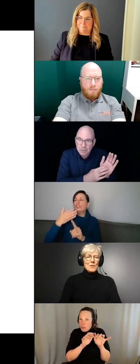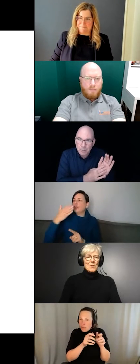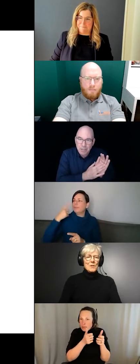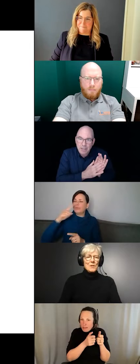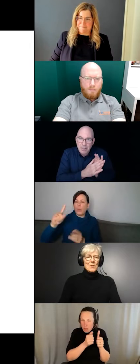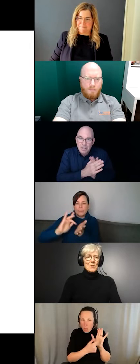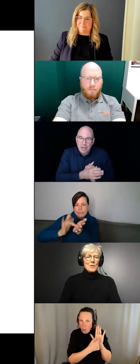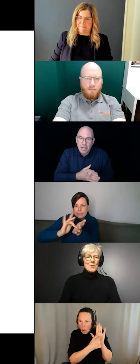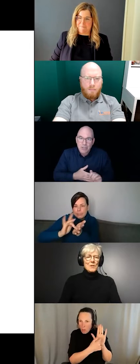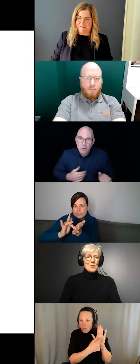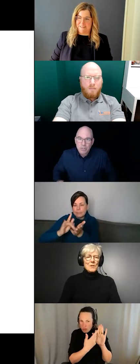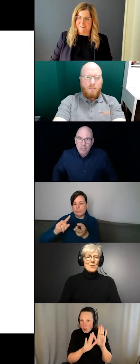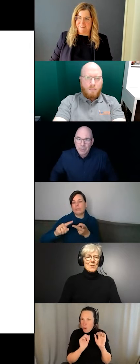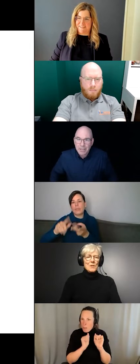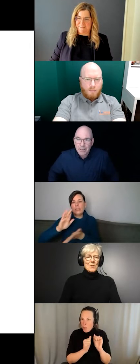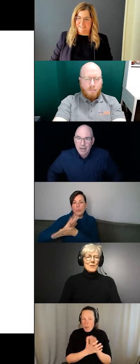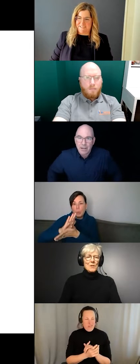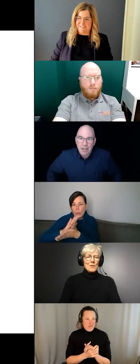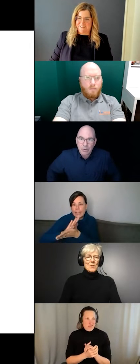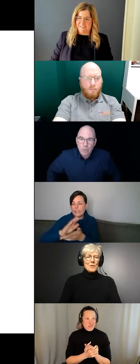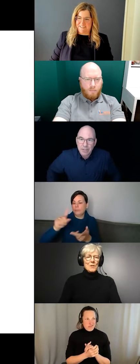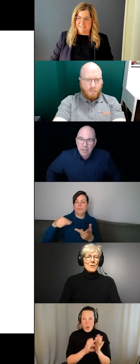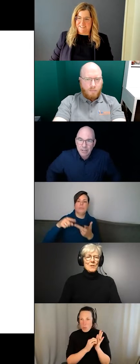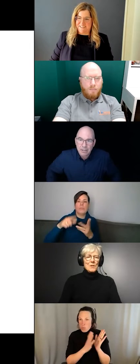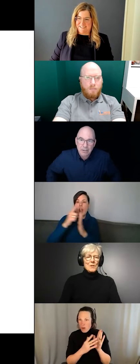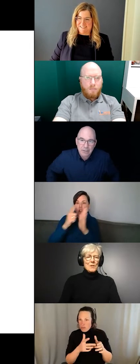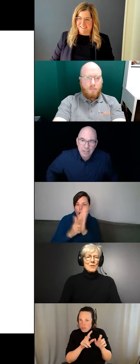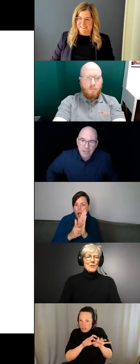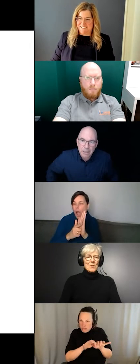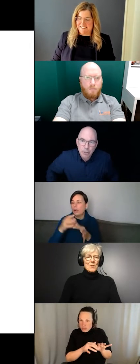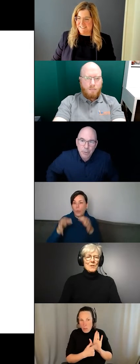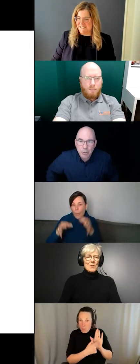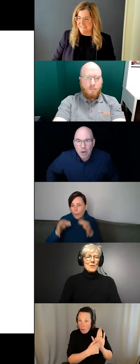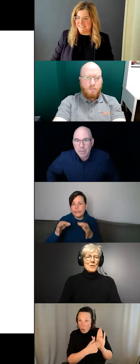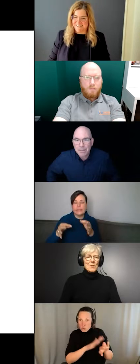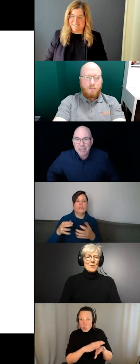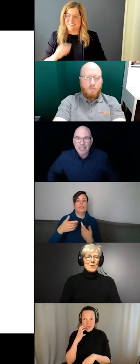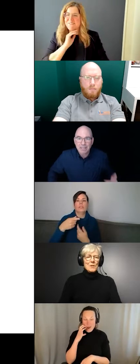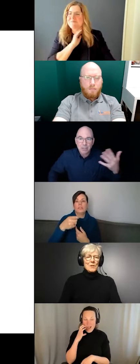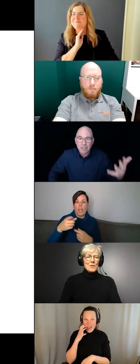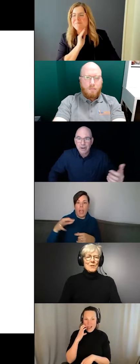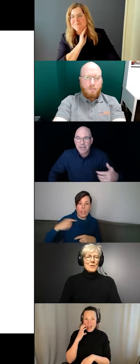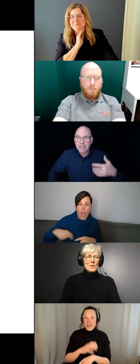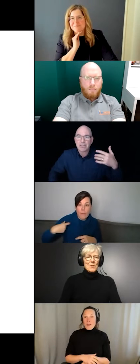texter. Je peux utiliser mon téléphone pour communiquer avec eux, pour leur mettre une note.